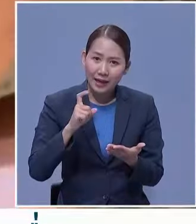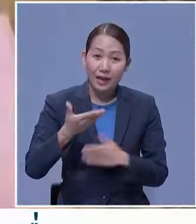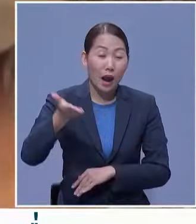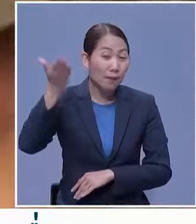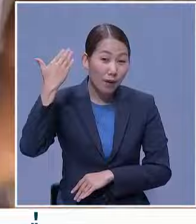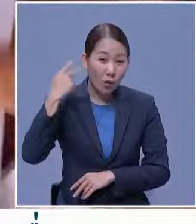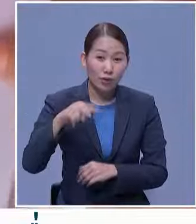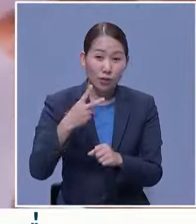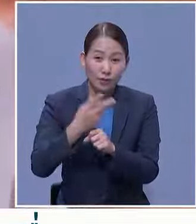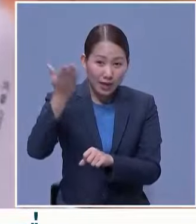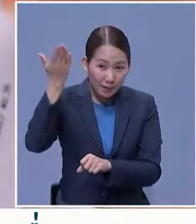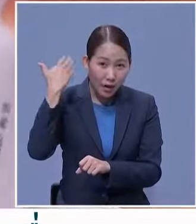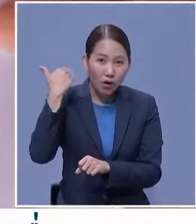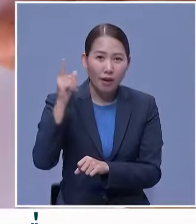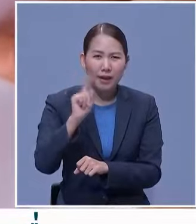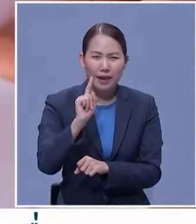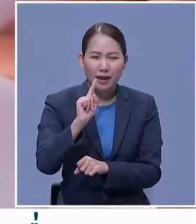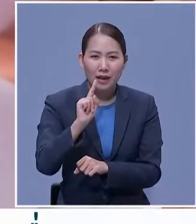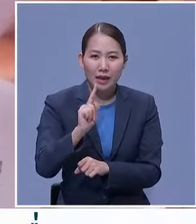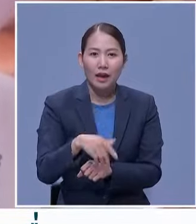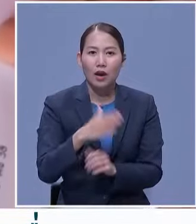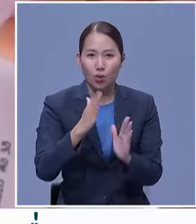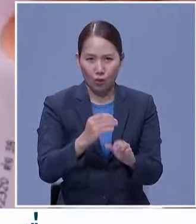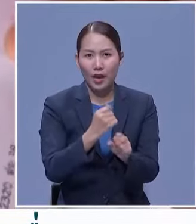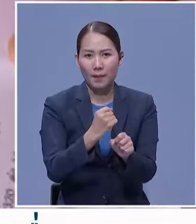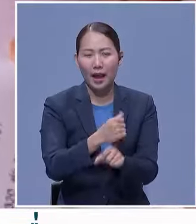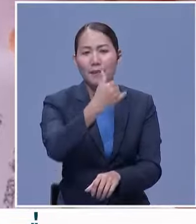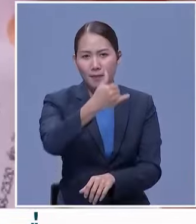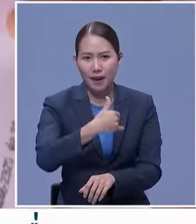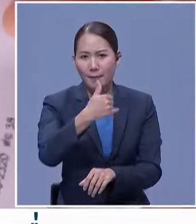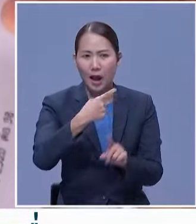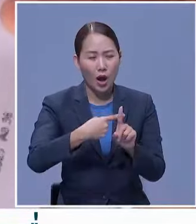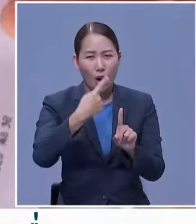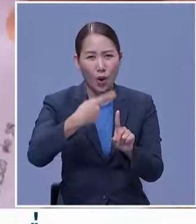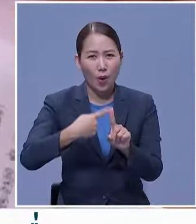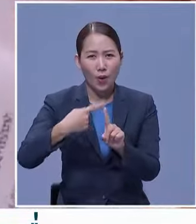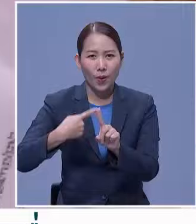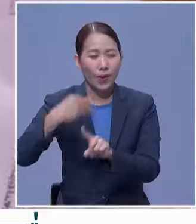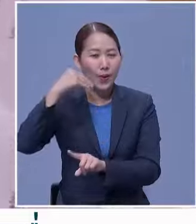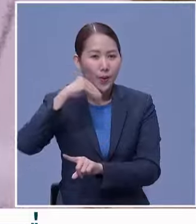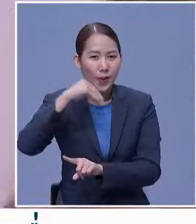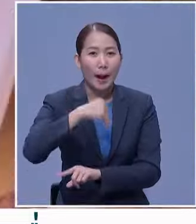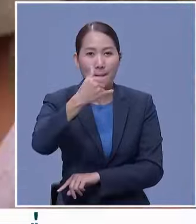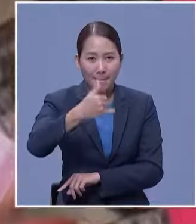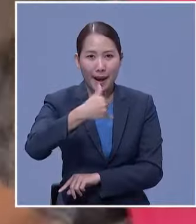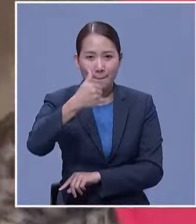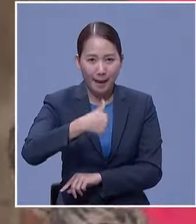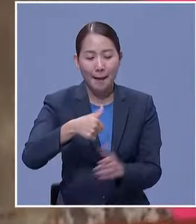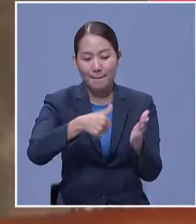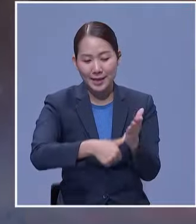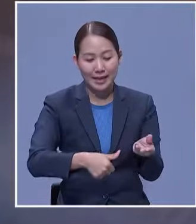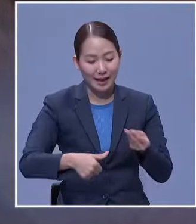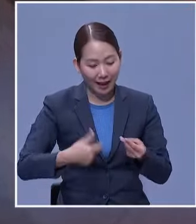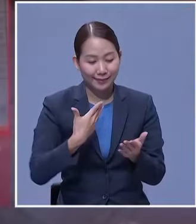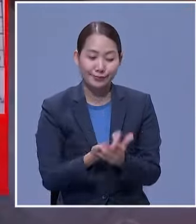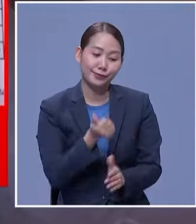ดือนแต่ช่วงหลัง2ปีจู่ๆเจ้าหน้าที่ไม่มาเงียบหายไปแล้วจนกระทั่งล่าสุดมีบินมาเก็บค่าน้ำร